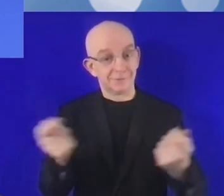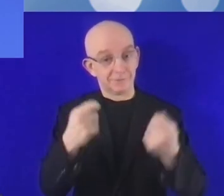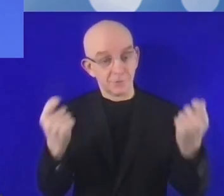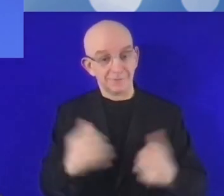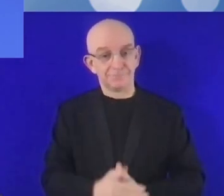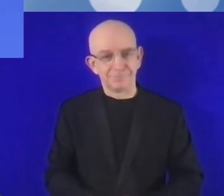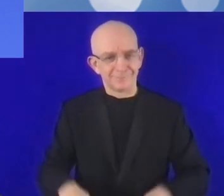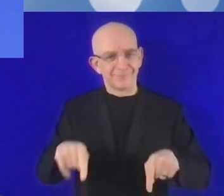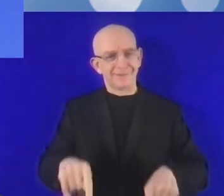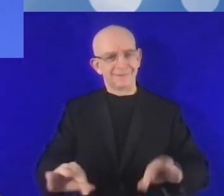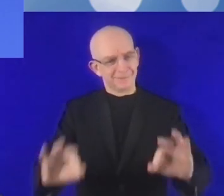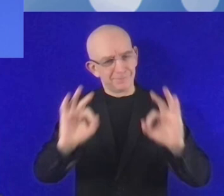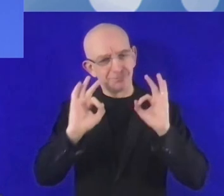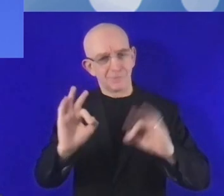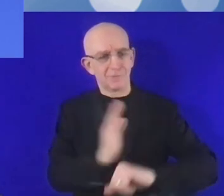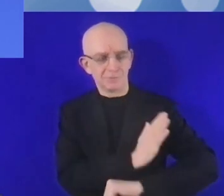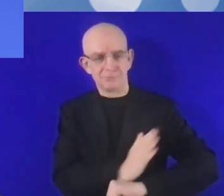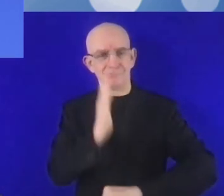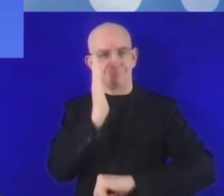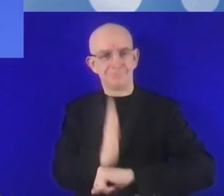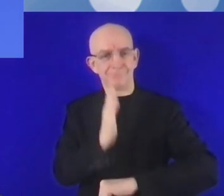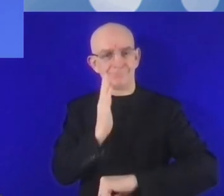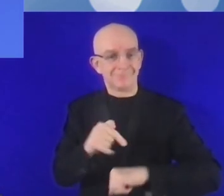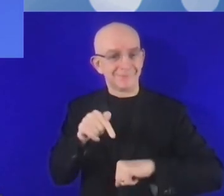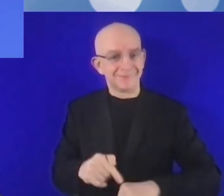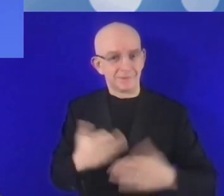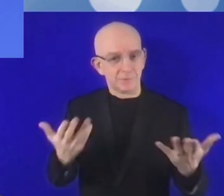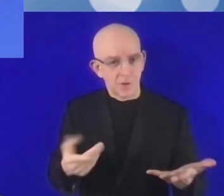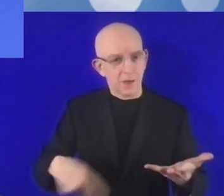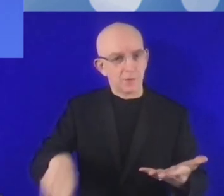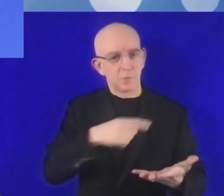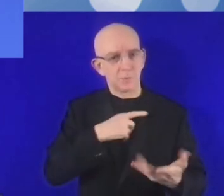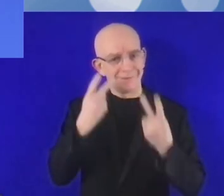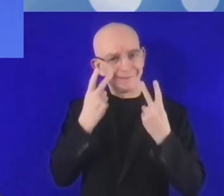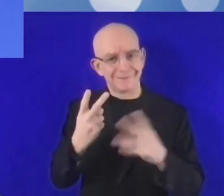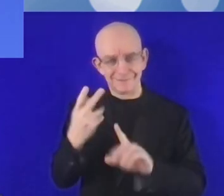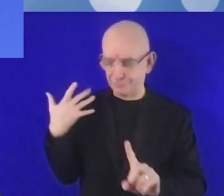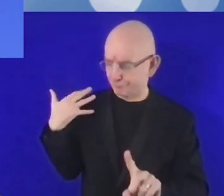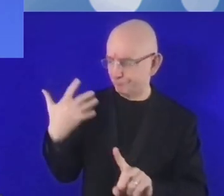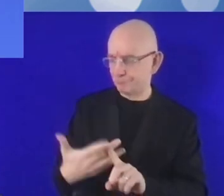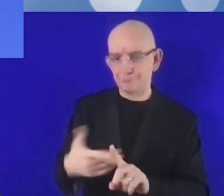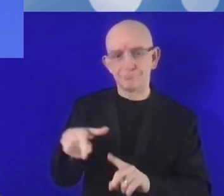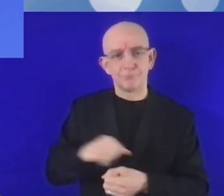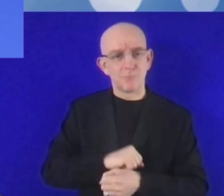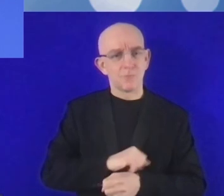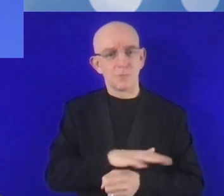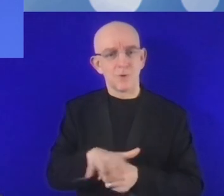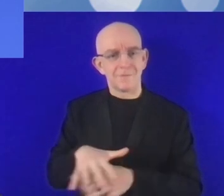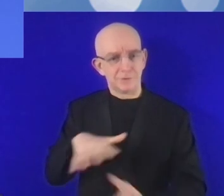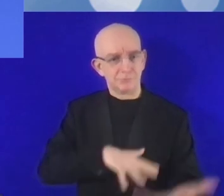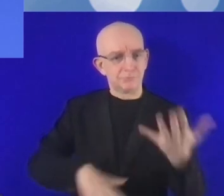而且目前这个时刻是非常一个特殊的时刻，我们都看到了这